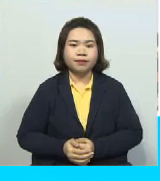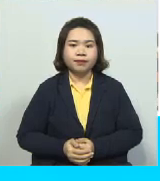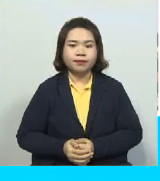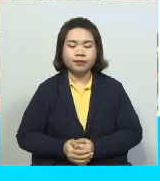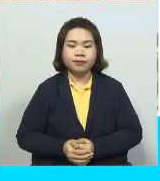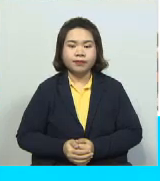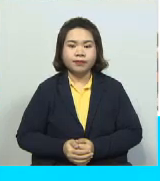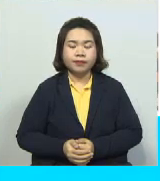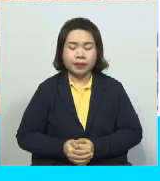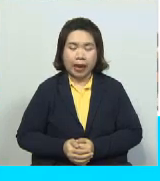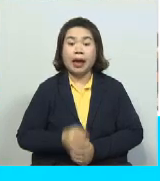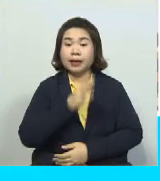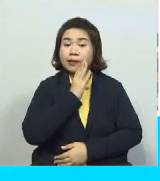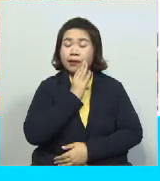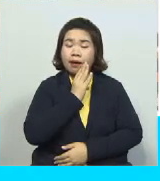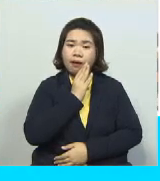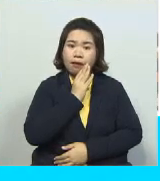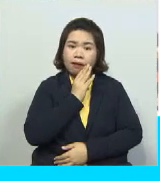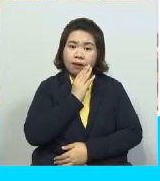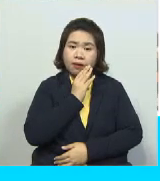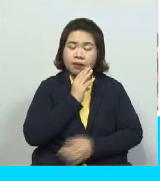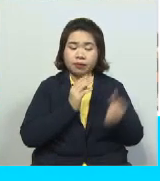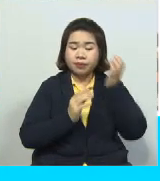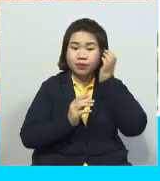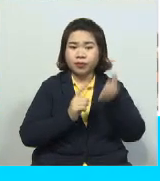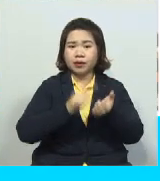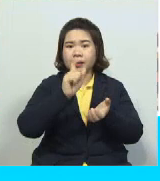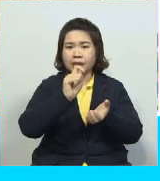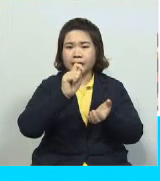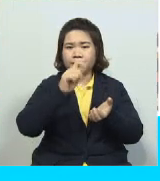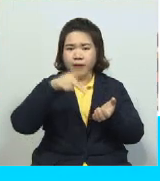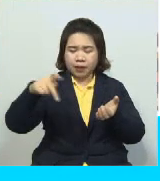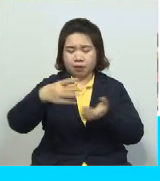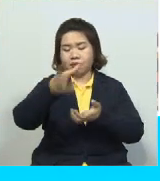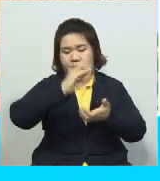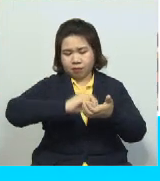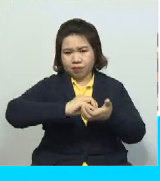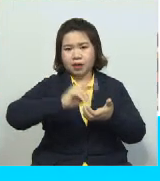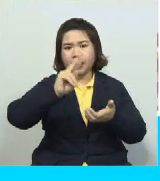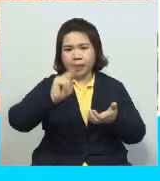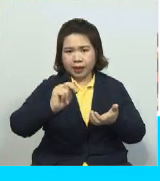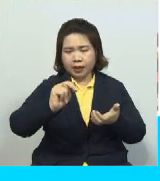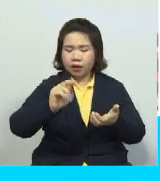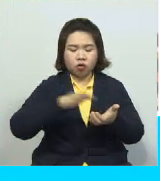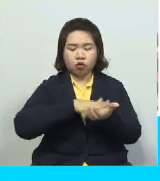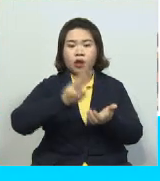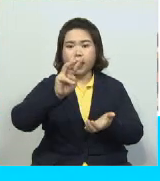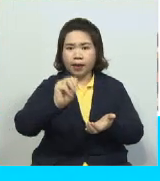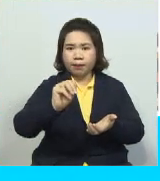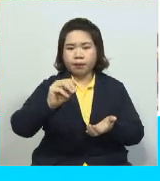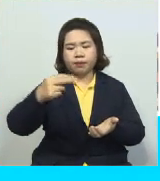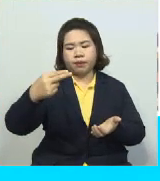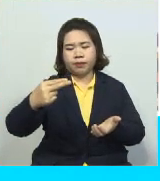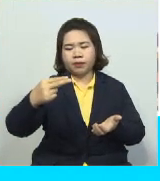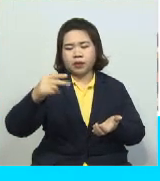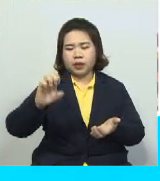trafficpolice.go.th นะครับหรือถ้าใครโหลดแอปพลิเคชัน mhelpme นะครับแอปพลิเคชัน mhelpme ก็สามารถที่จะ